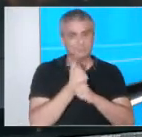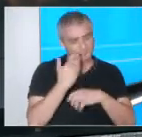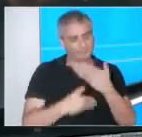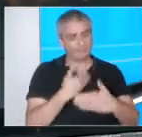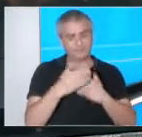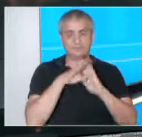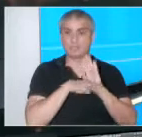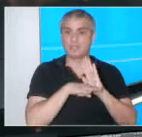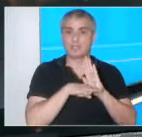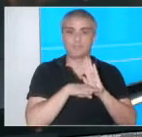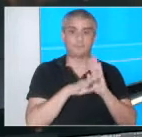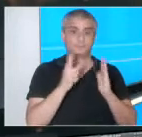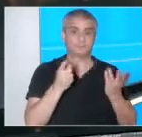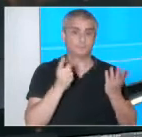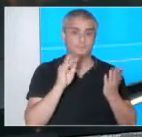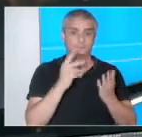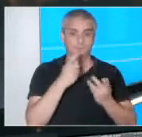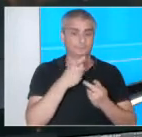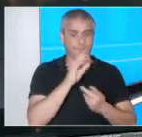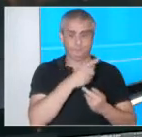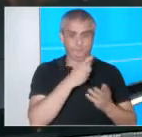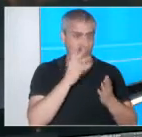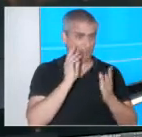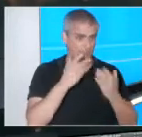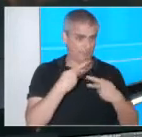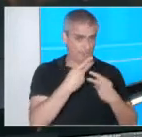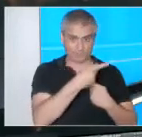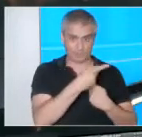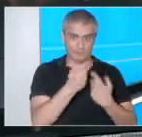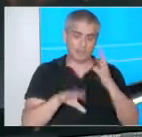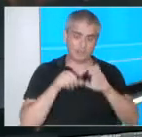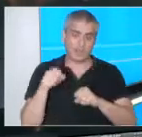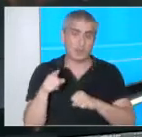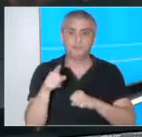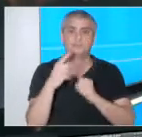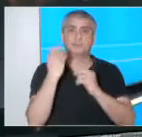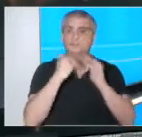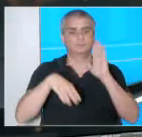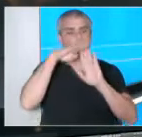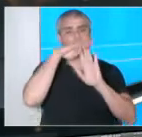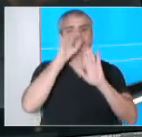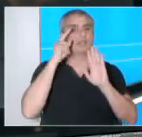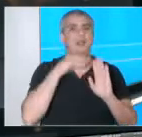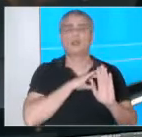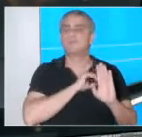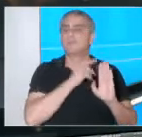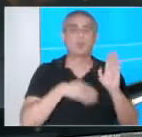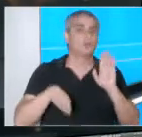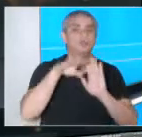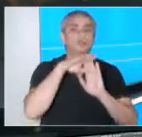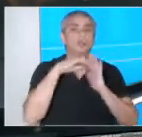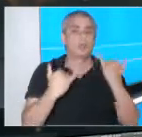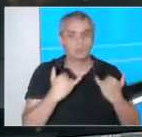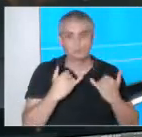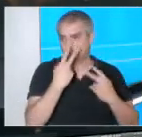איזשהו סדר יום. ואת המזנונים בבתי החולים, בשביל זה הם נכנסו לממשלה. ההתנחלויות זה ראש סדר היום, אם אתה צריך לאפיין מה עומד בראש סדר היום